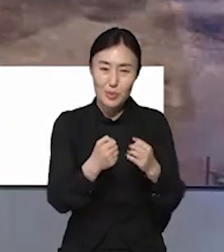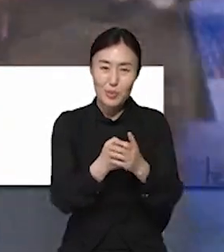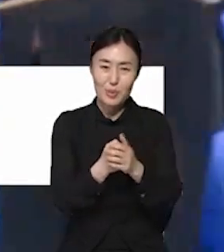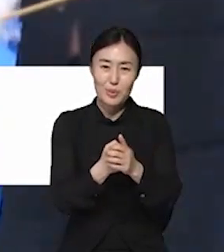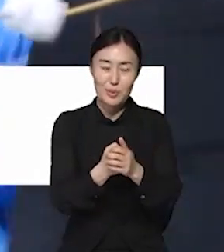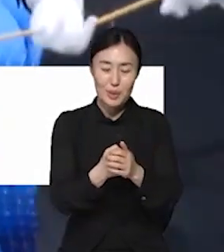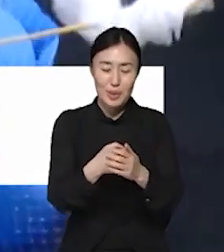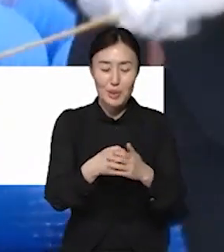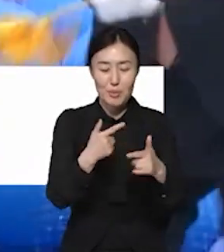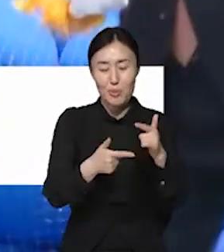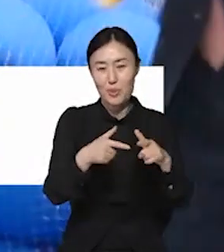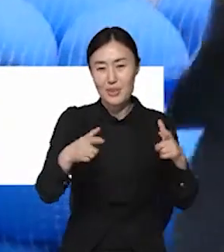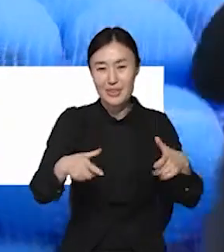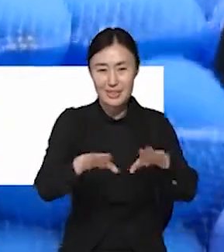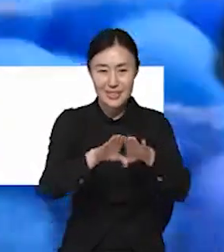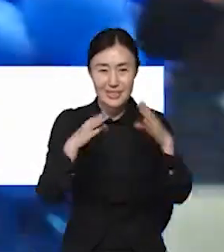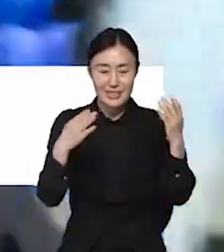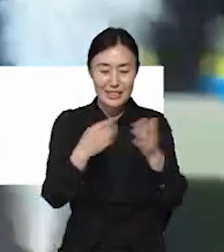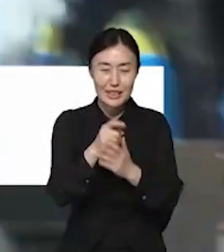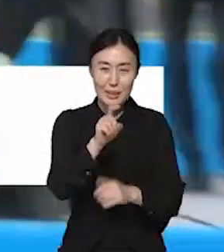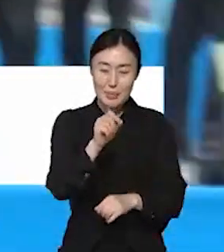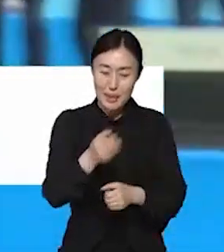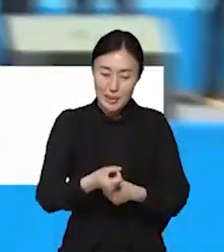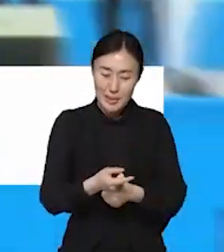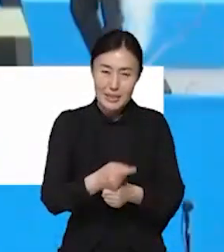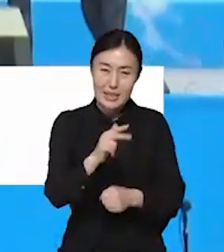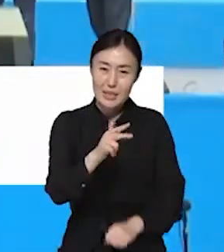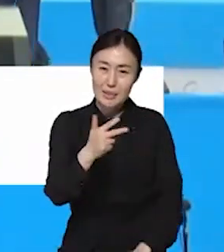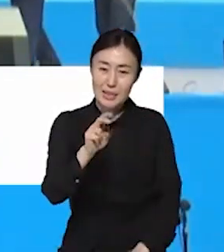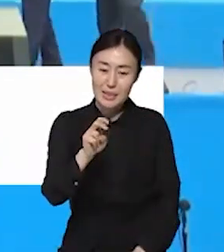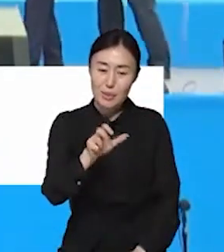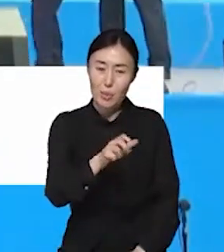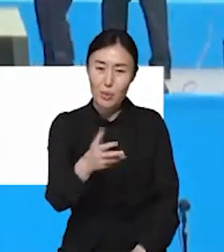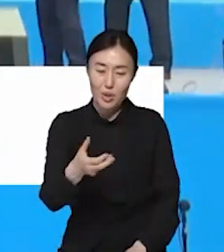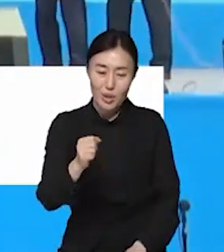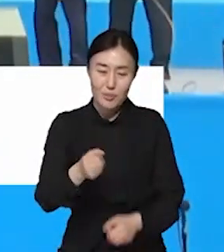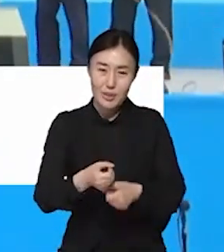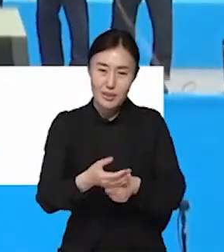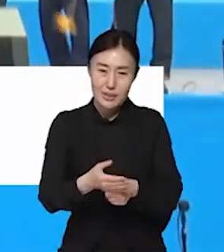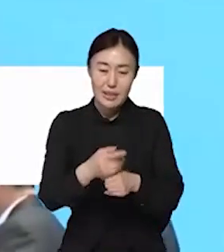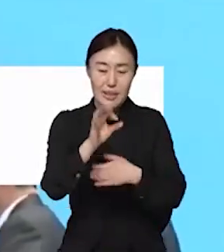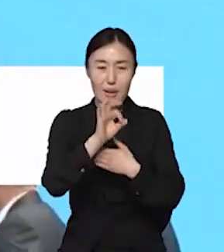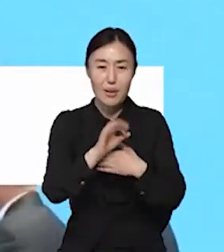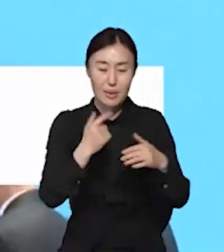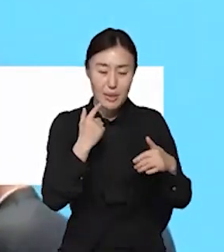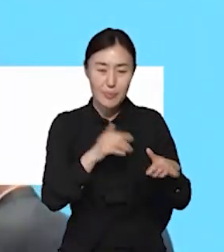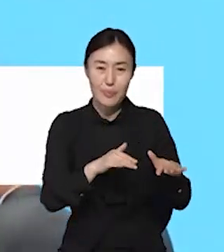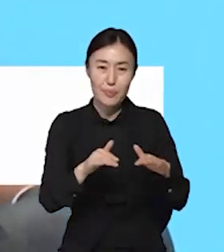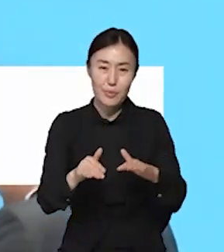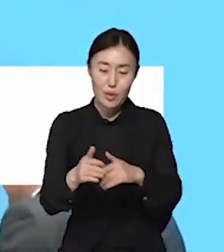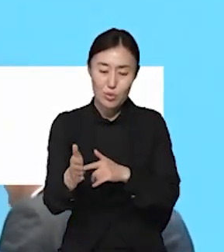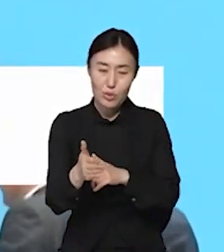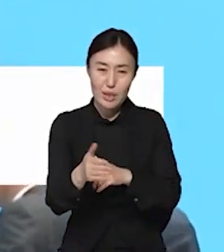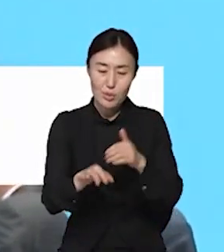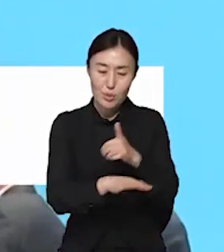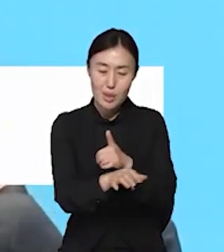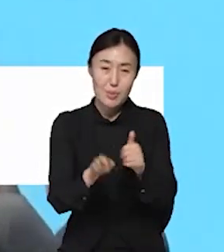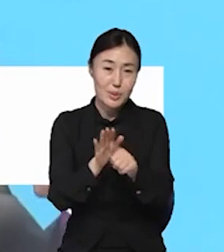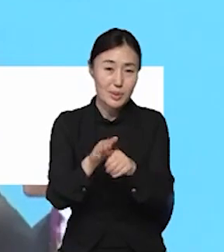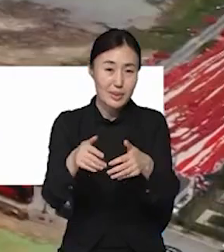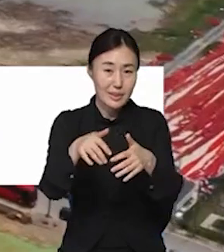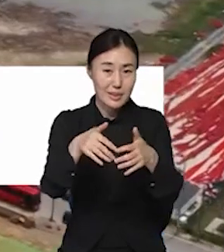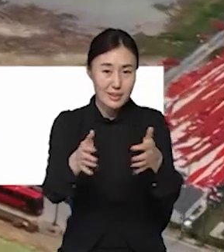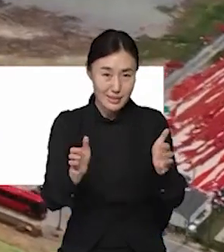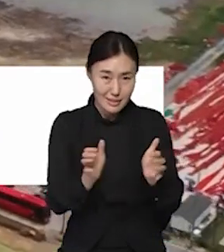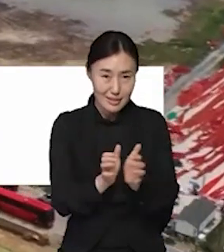열렸습니다. 10만여 제곱미터 부지에 752억 원을 들여 건립된 서남권 친환경 수산 종합지원단지는 4층